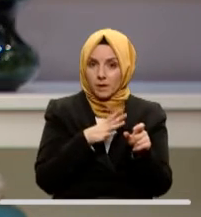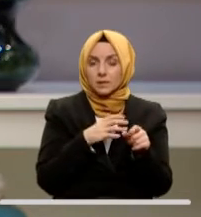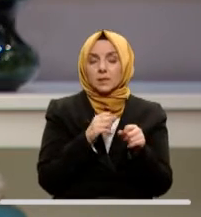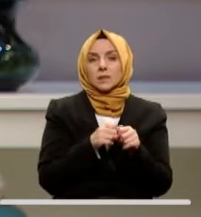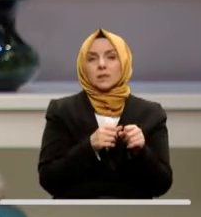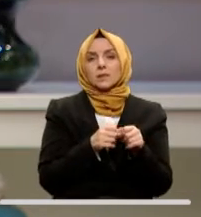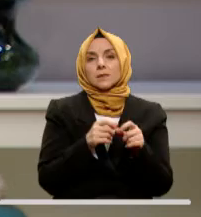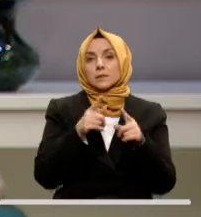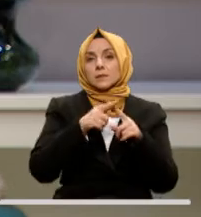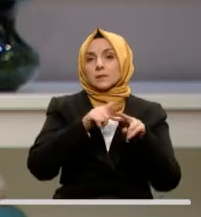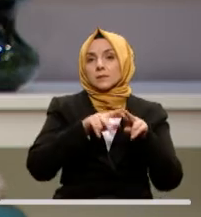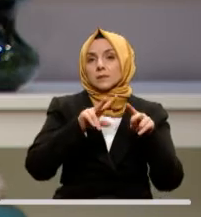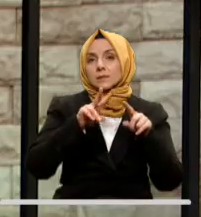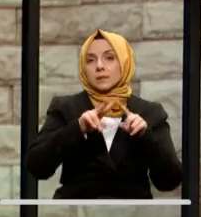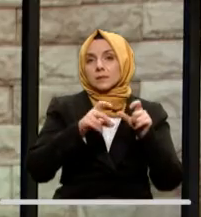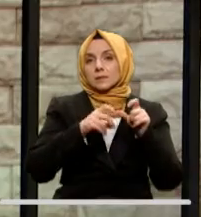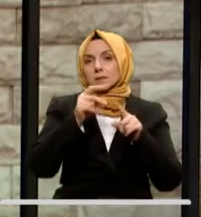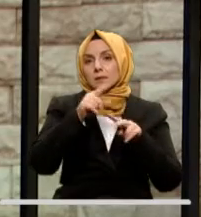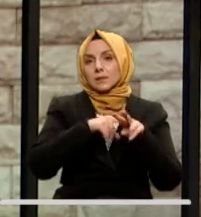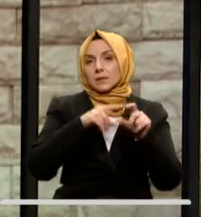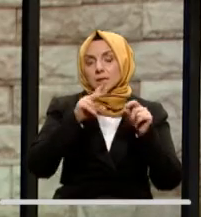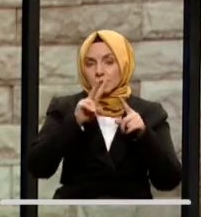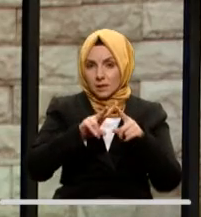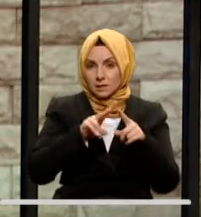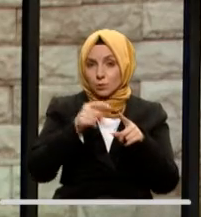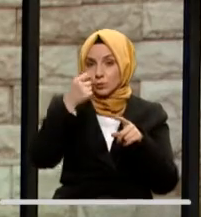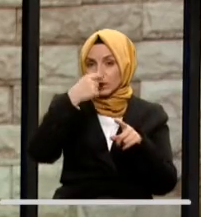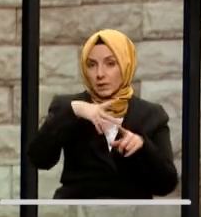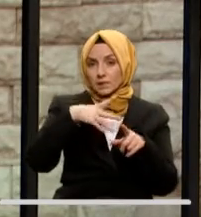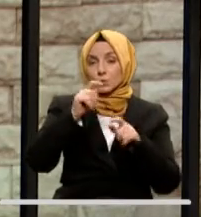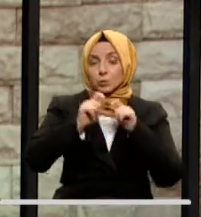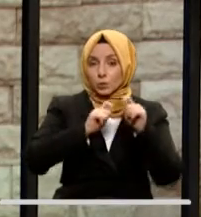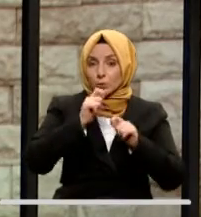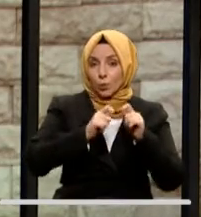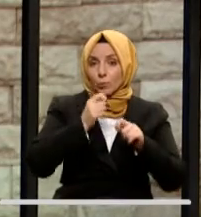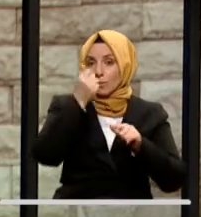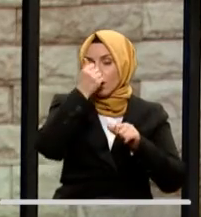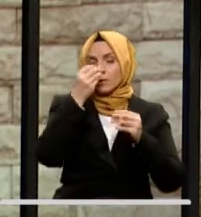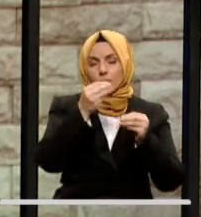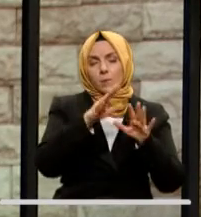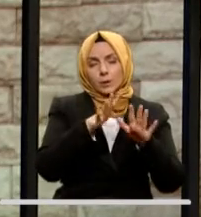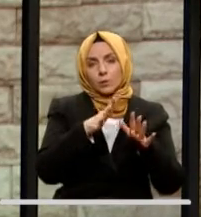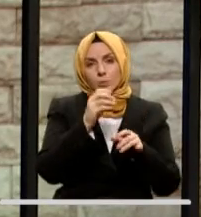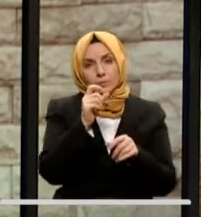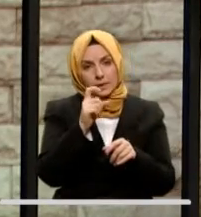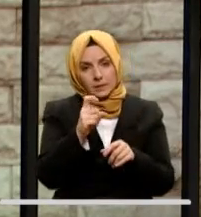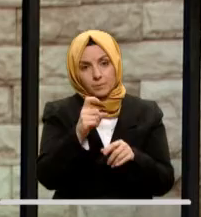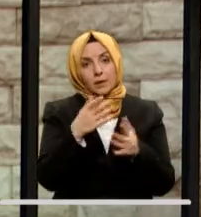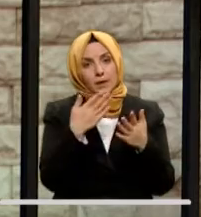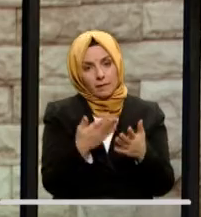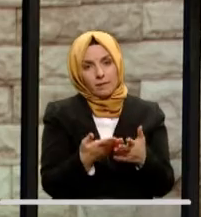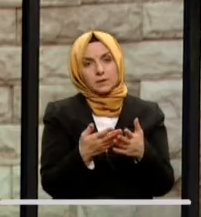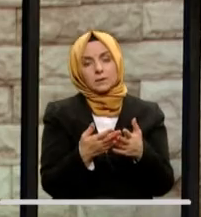ilacı kullanıyorum kan verebilir miyim Afyon ilacı kullananlar kamera bilirler tansiyon ilacının evine bizim Hekim arkadaşımız